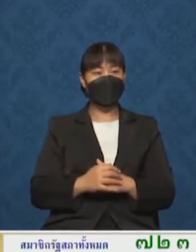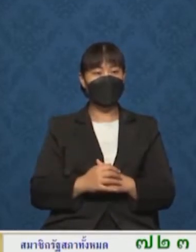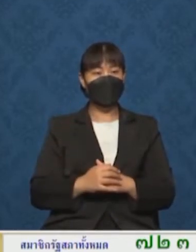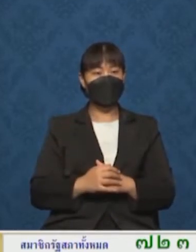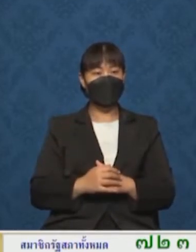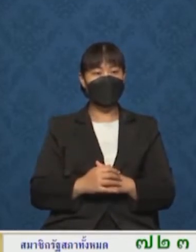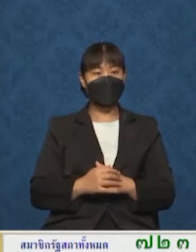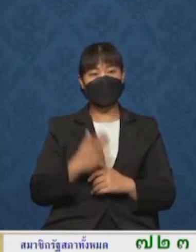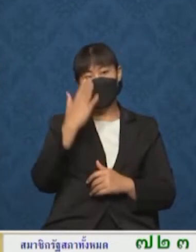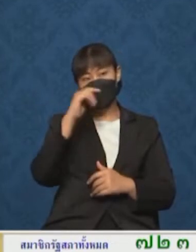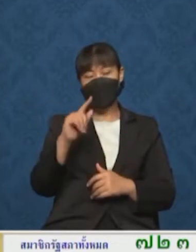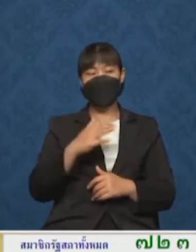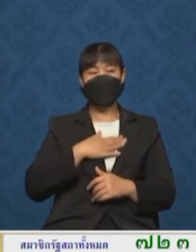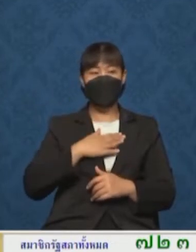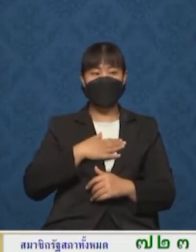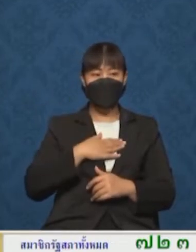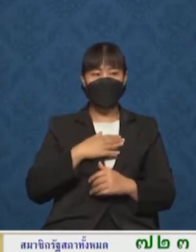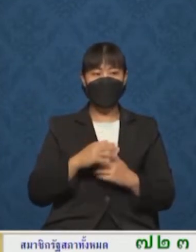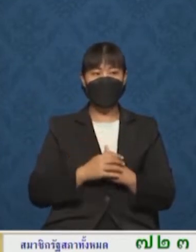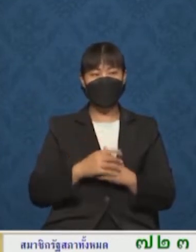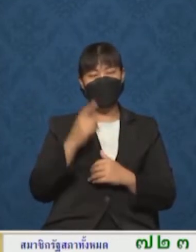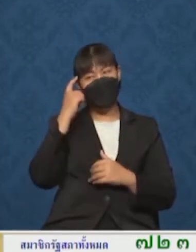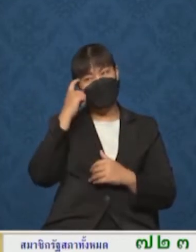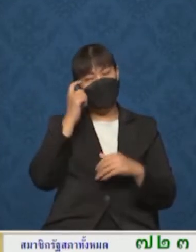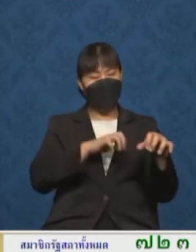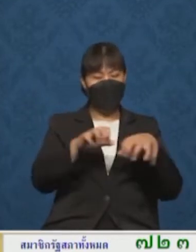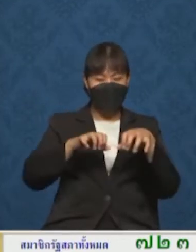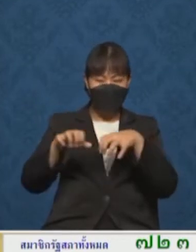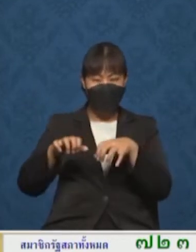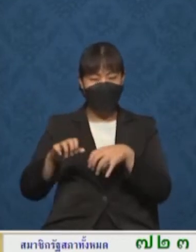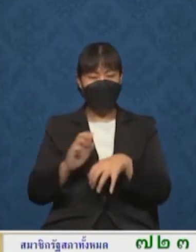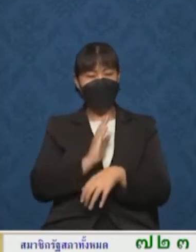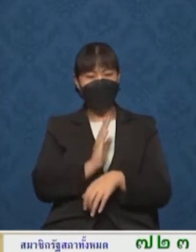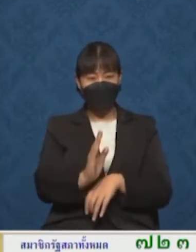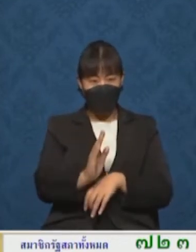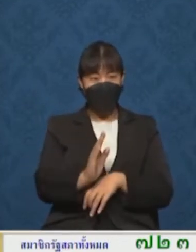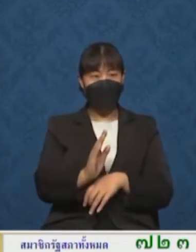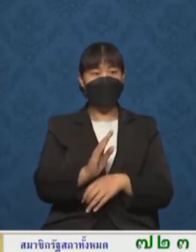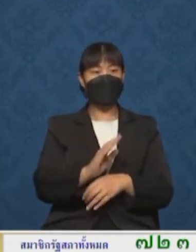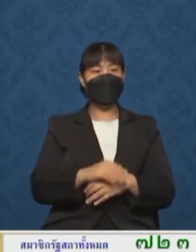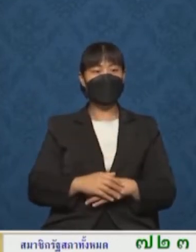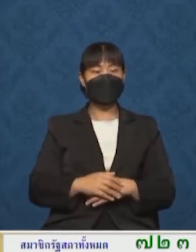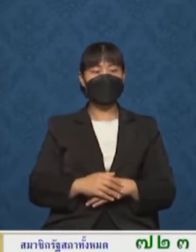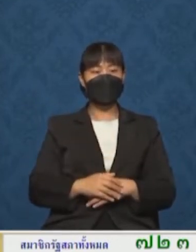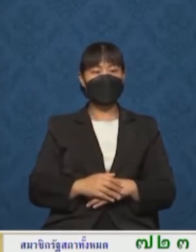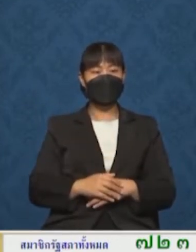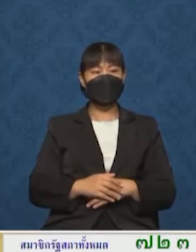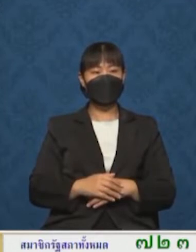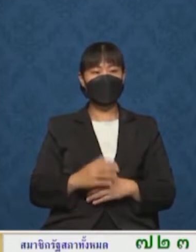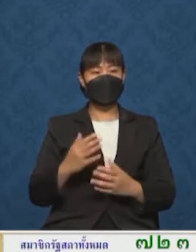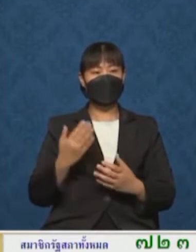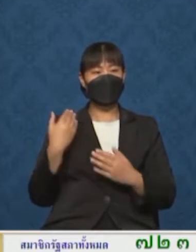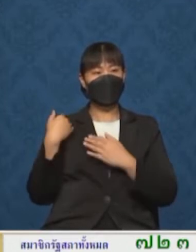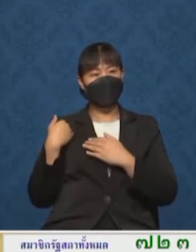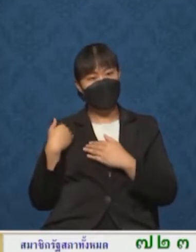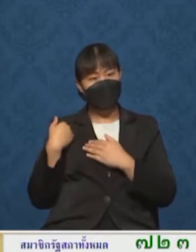ประกอบ ถางฐาหารตัก